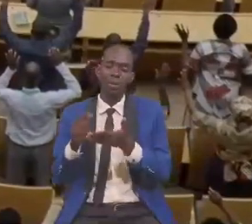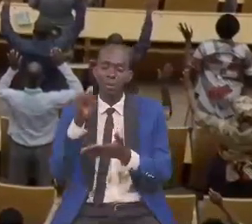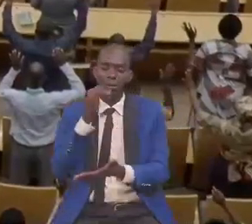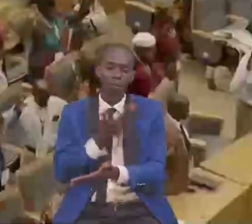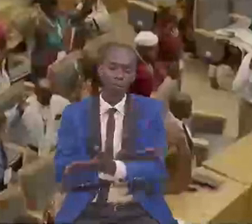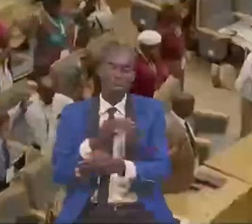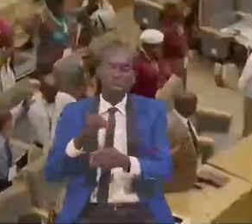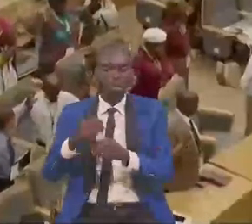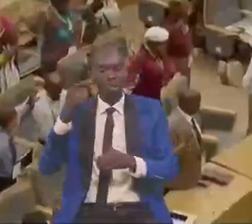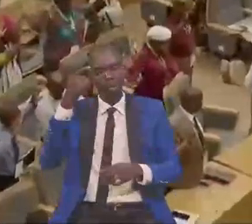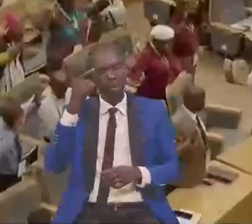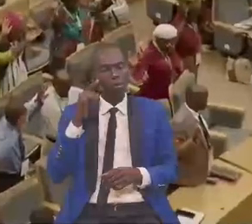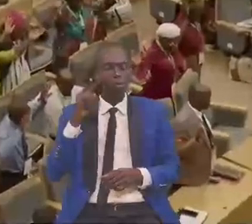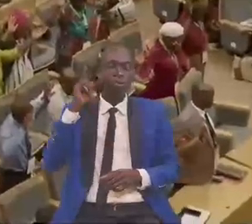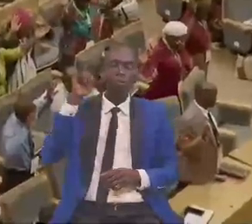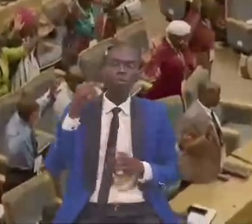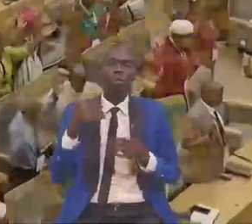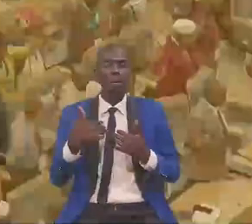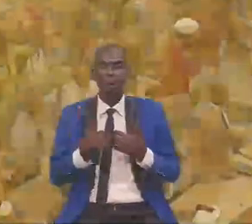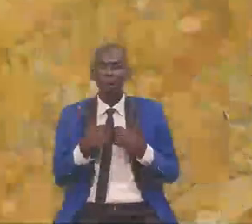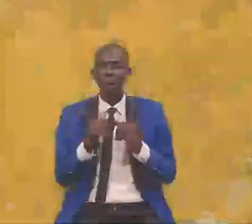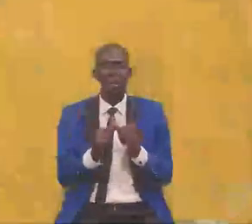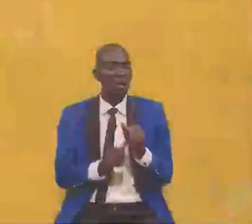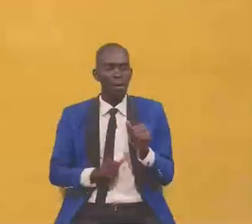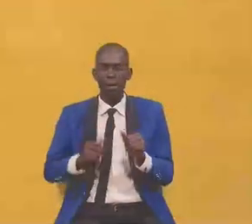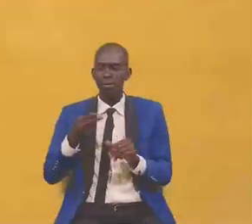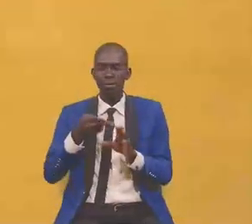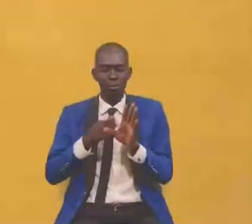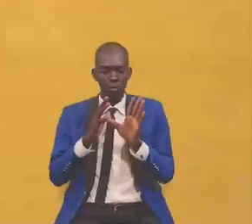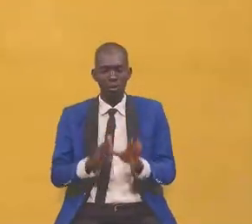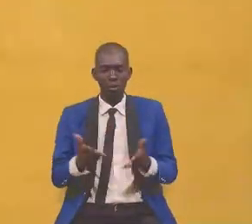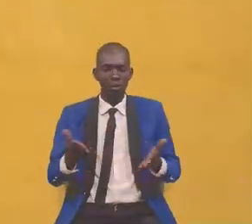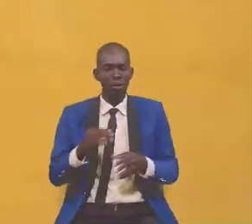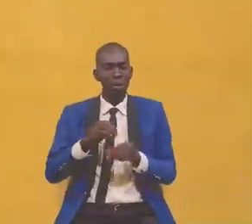Tu as ma soeur, mon frère, tout participant à l'esprit.